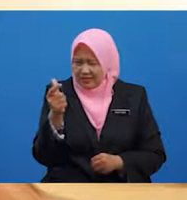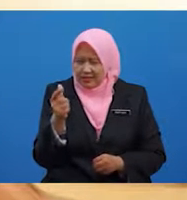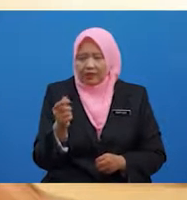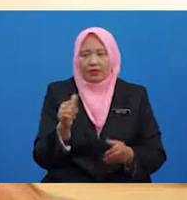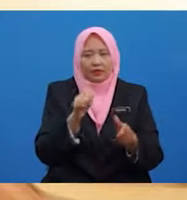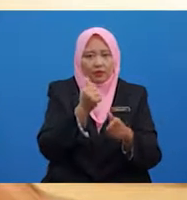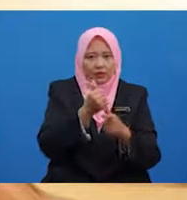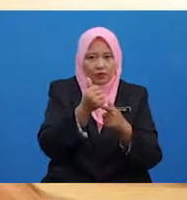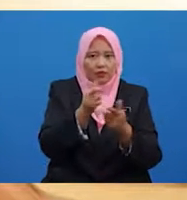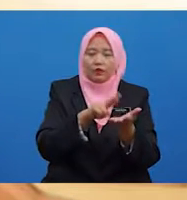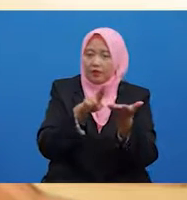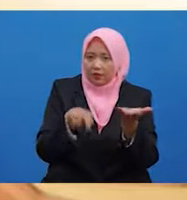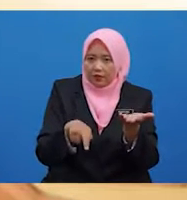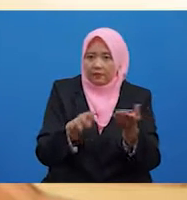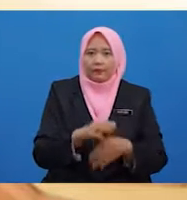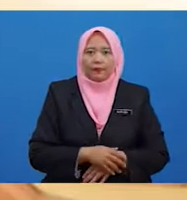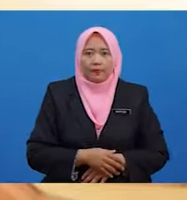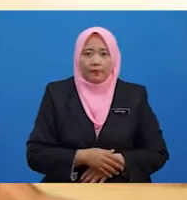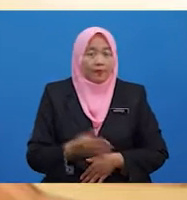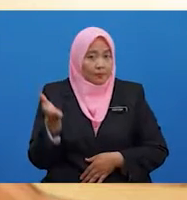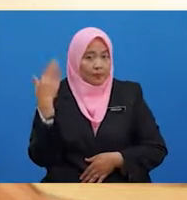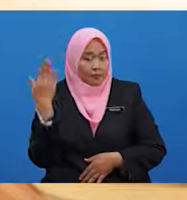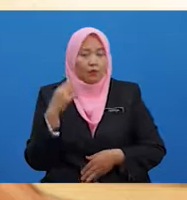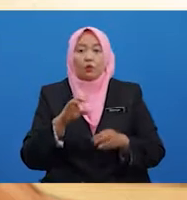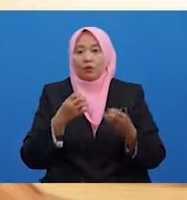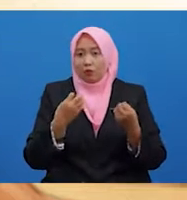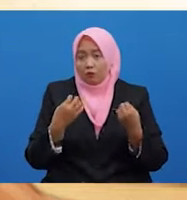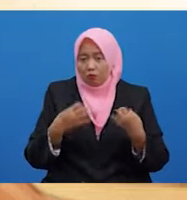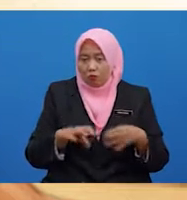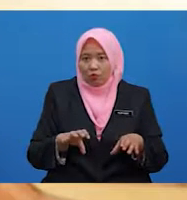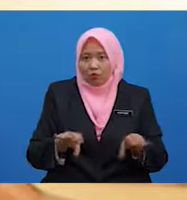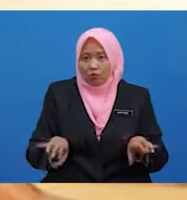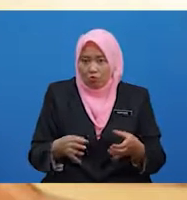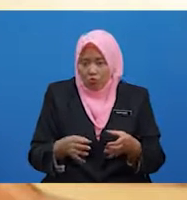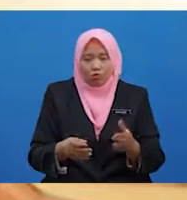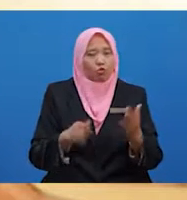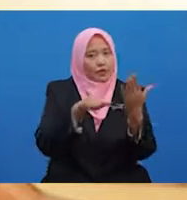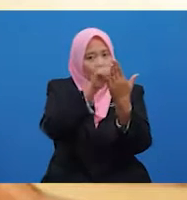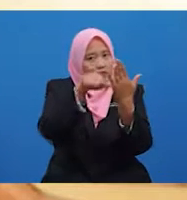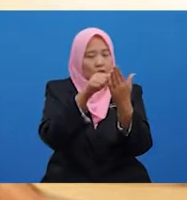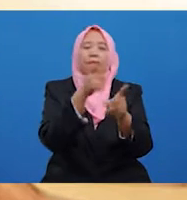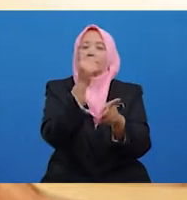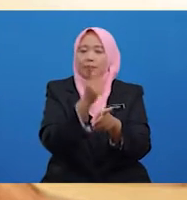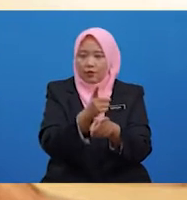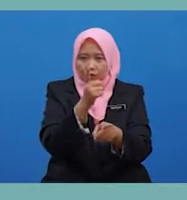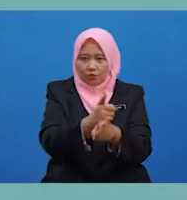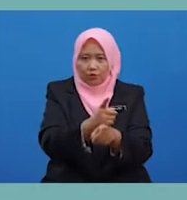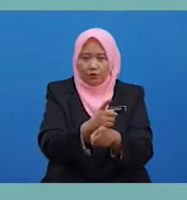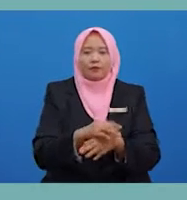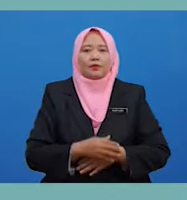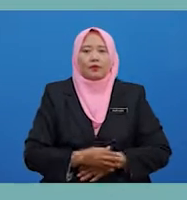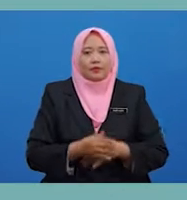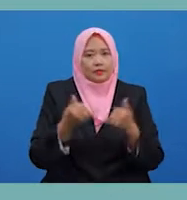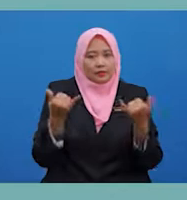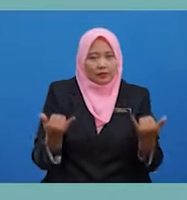Sebentar tadi, kamu telah berjaya membuat analisis dengan betul. Sekarang, cikgu akan tunjukkan bagaimana